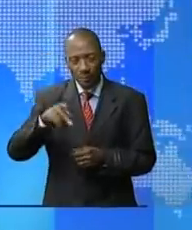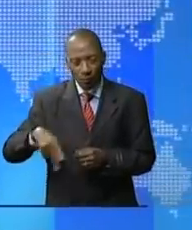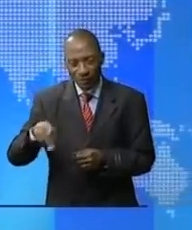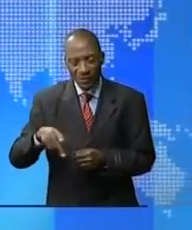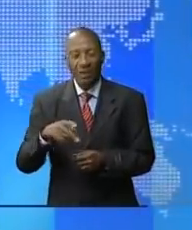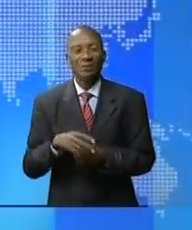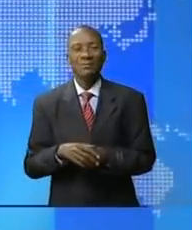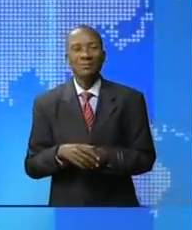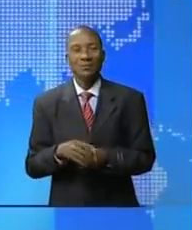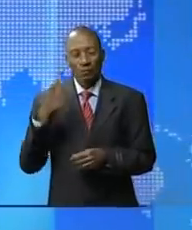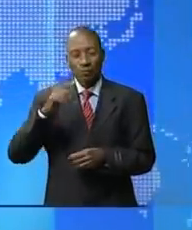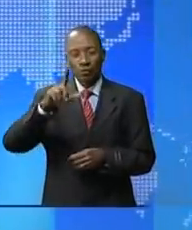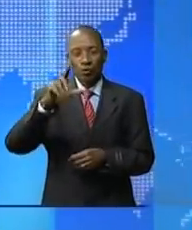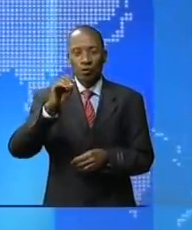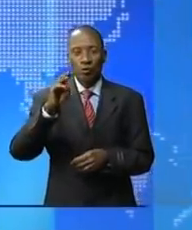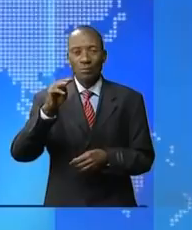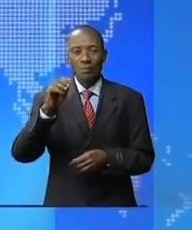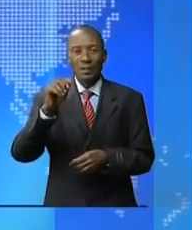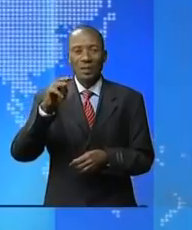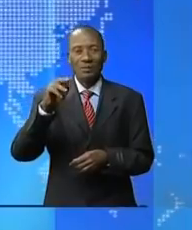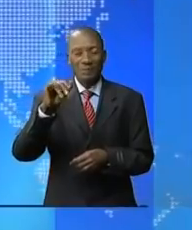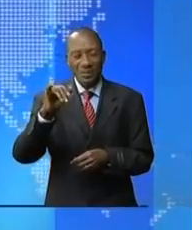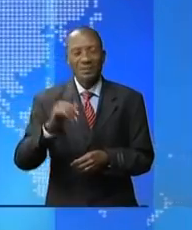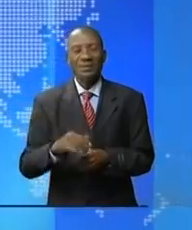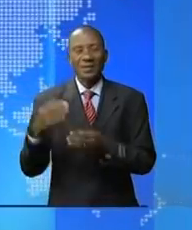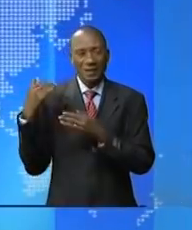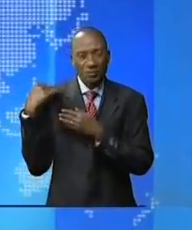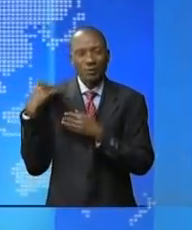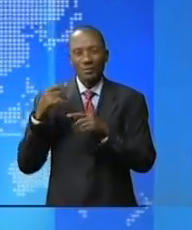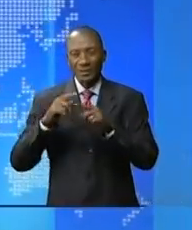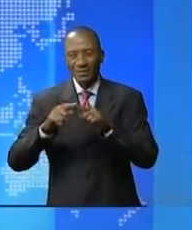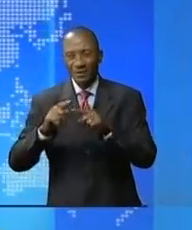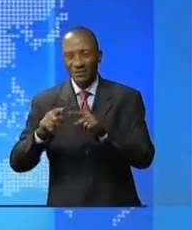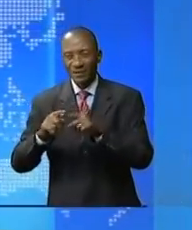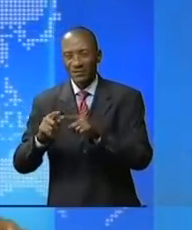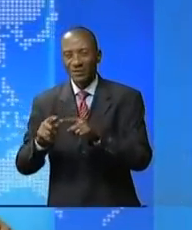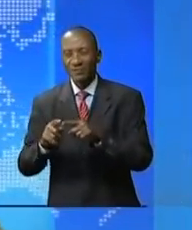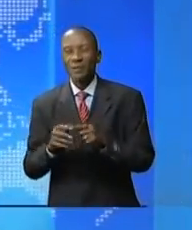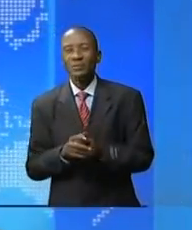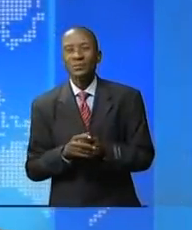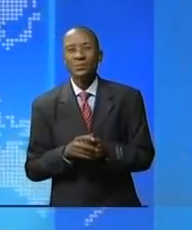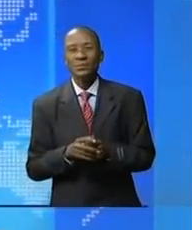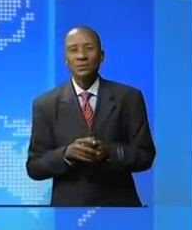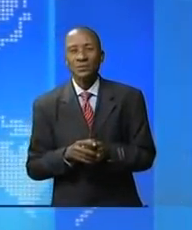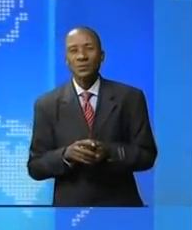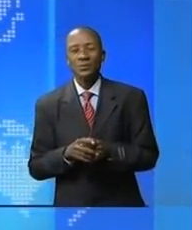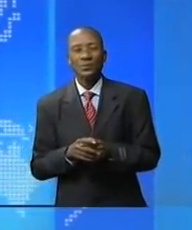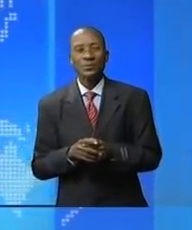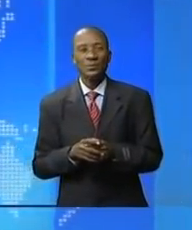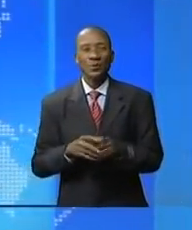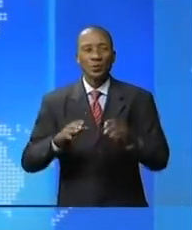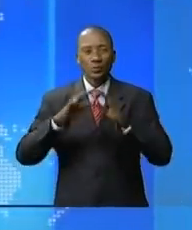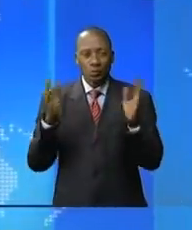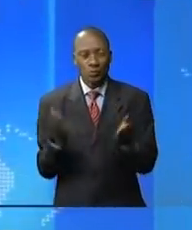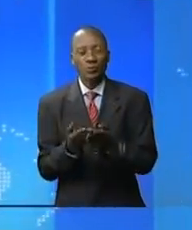du gouvernement provincial, les agents et cadres du gouvernement ont fermé, plutôt du gouvernorat, ont fermé le bureau ce